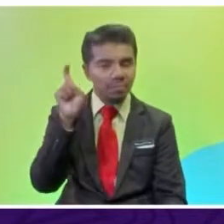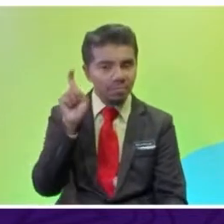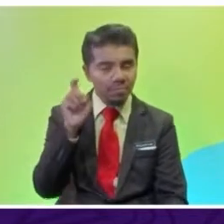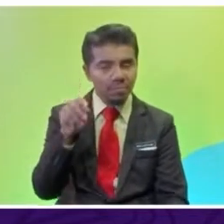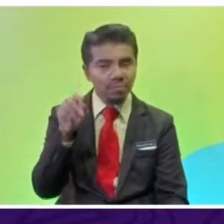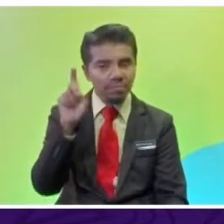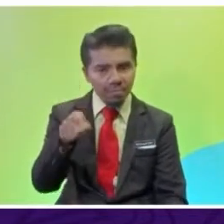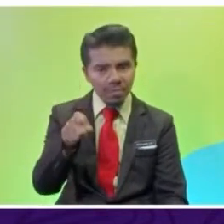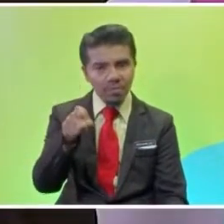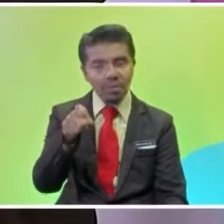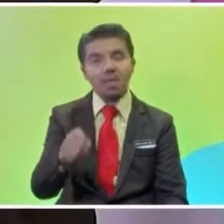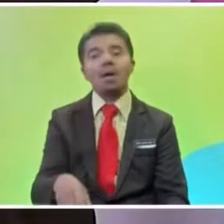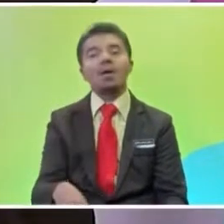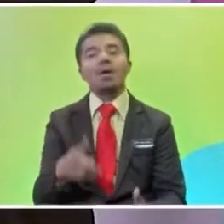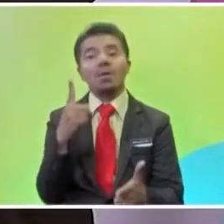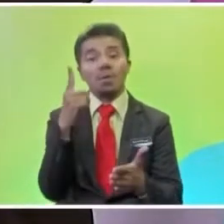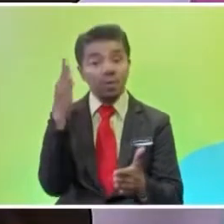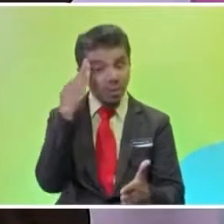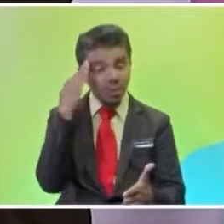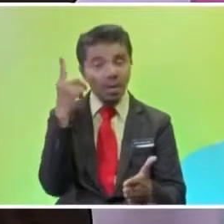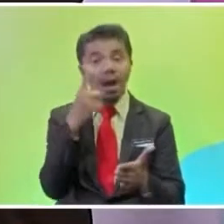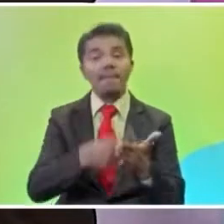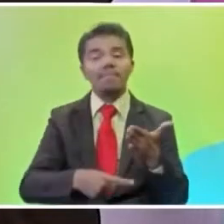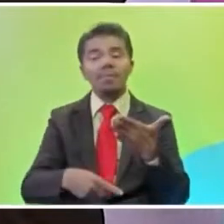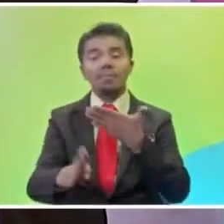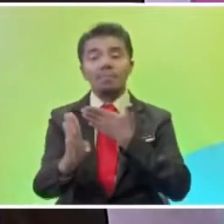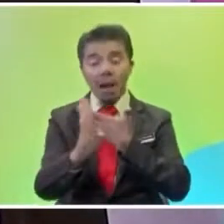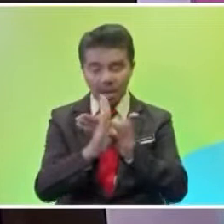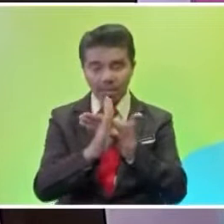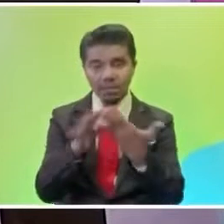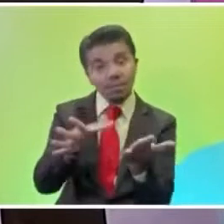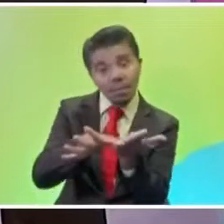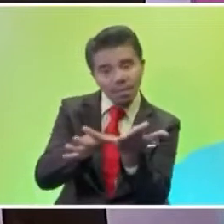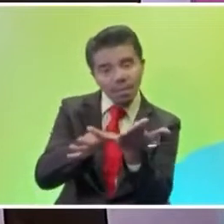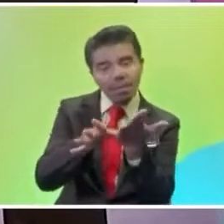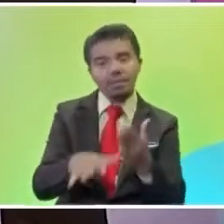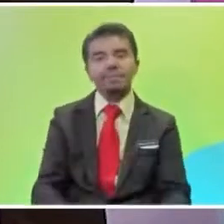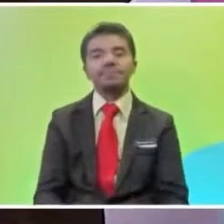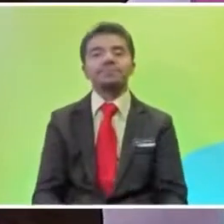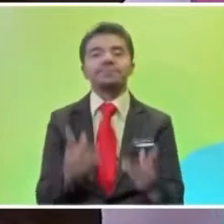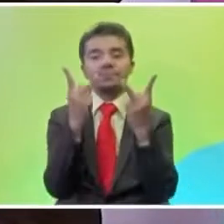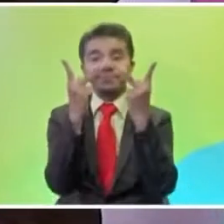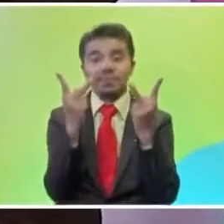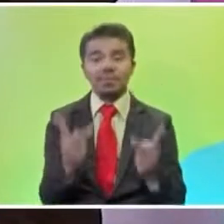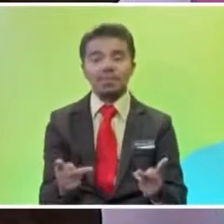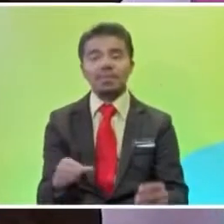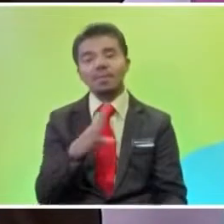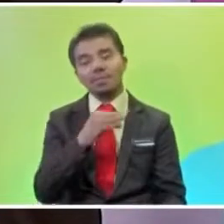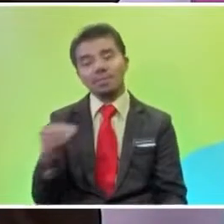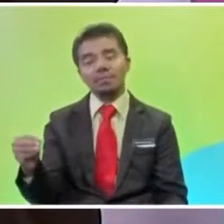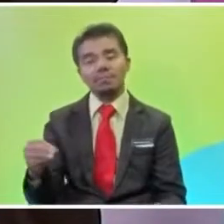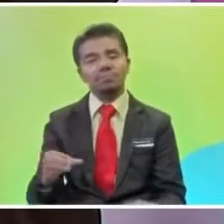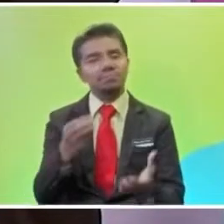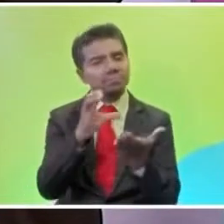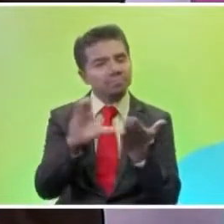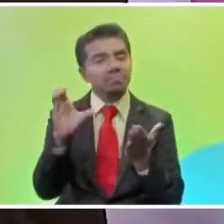apa yang mereka tahu tentang bayi yang di dada tersebut jadi antara cadangan kaidah pencak silat yang boleh kita jalankan